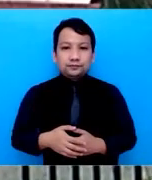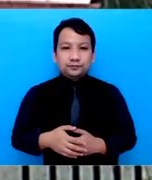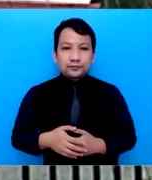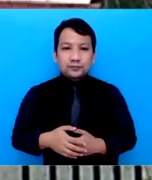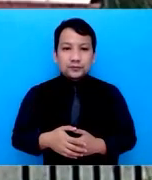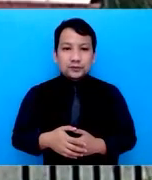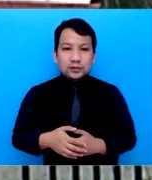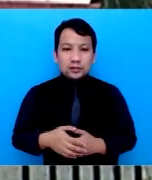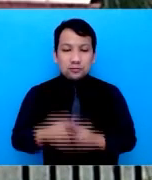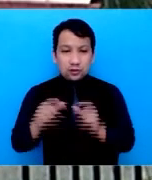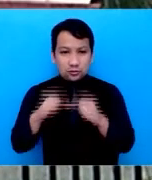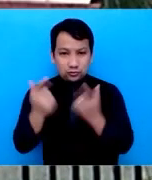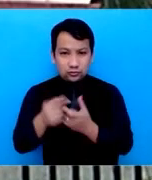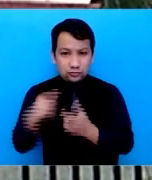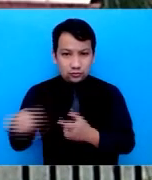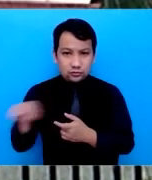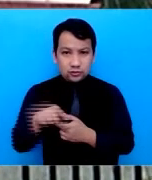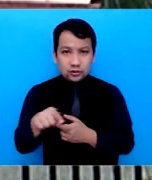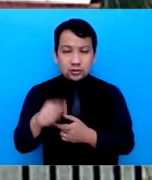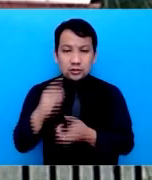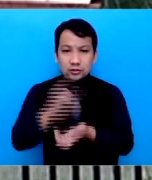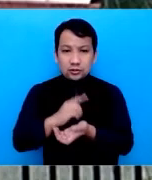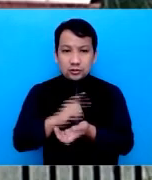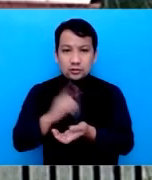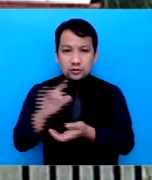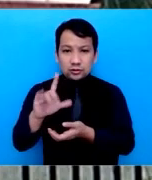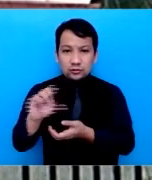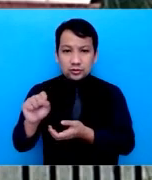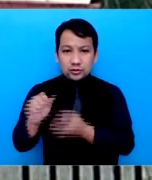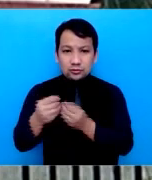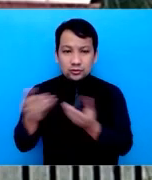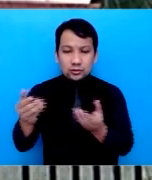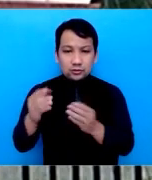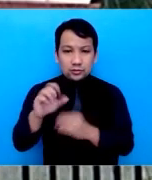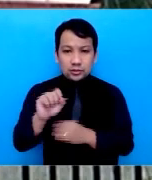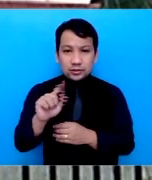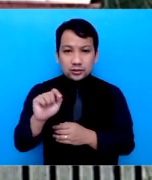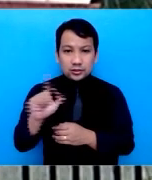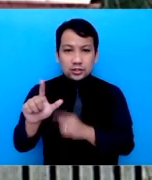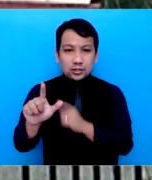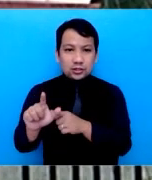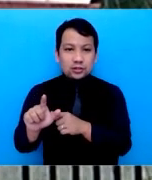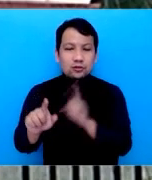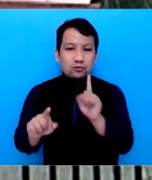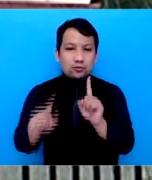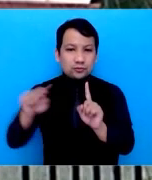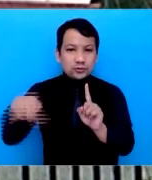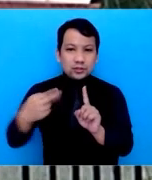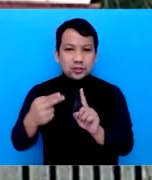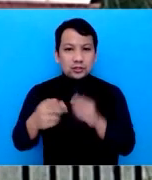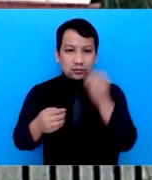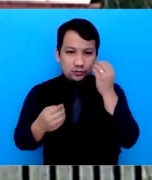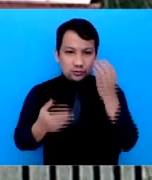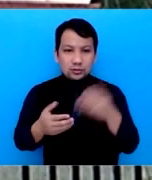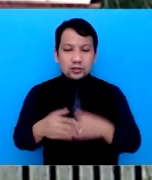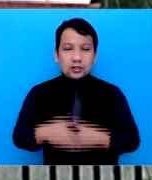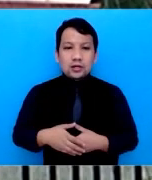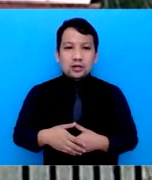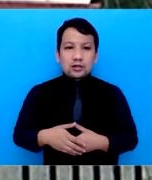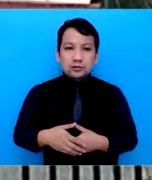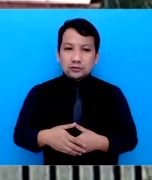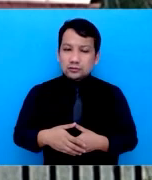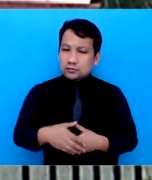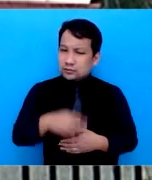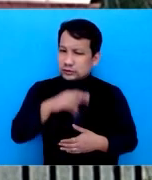PGH spokesperson Dr. Jonas del Rosario sa programang Sa Totoo Lang ng 1PH. Mas malakas daw kasi ang tama ng virus sa mga